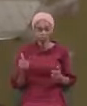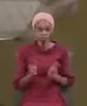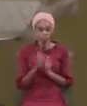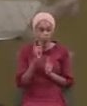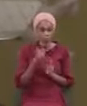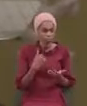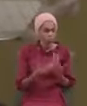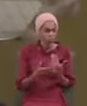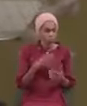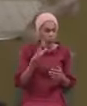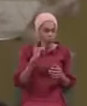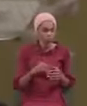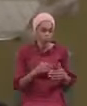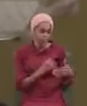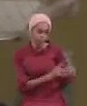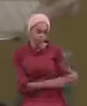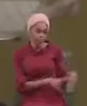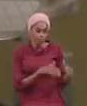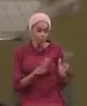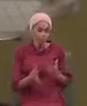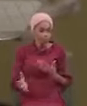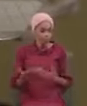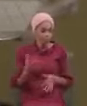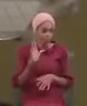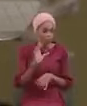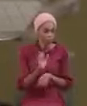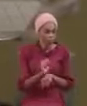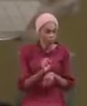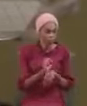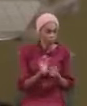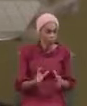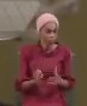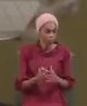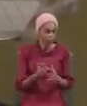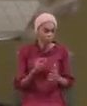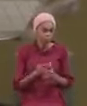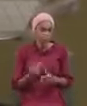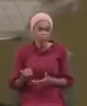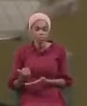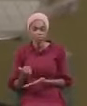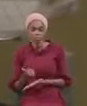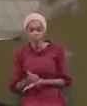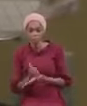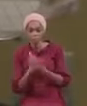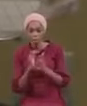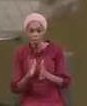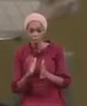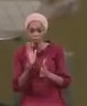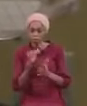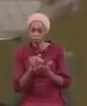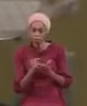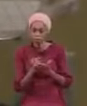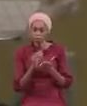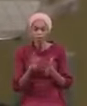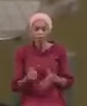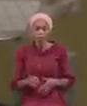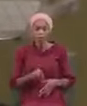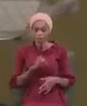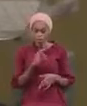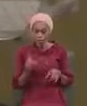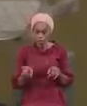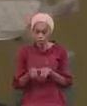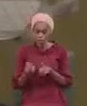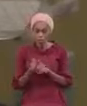employeur ton employés font partie aussi du du plan de Dieu don nous devons les aider